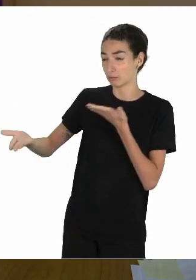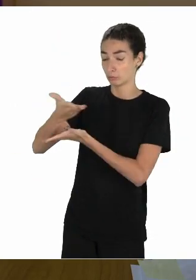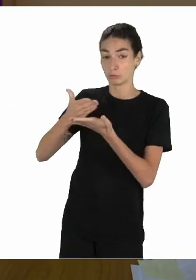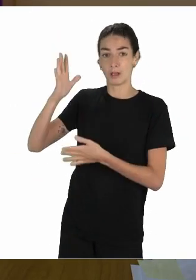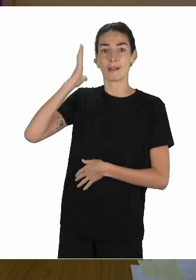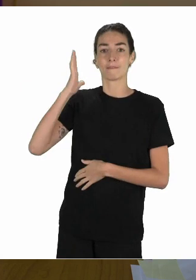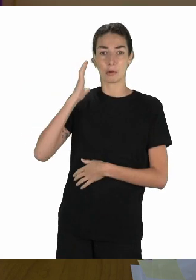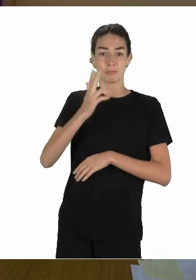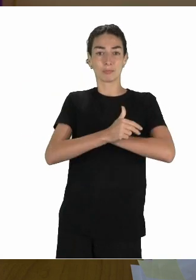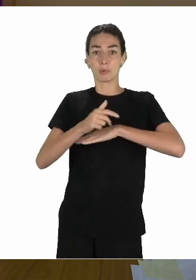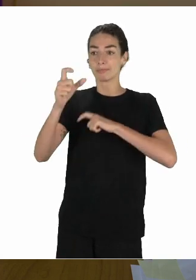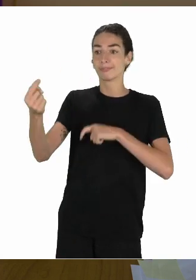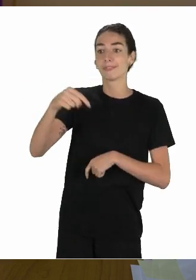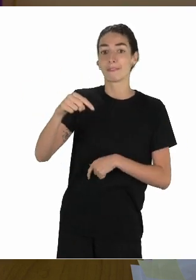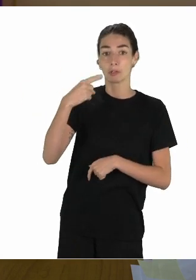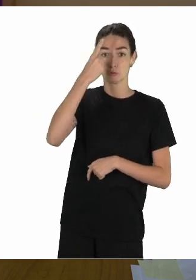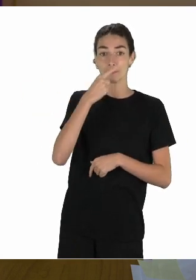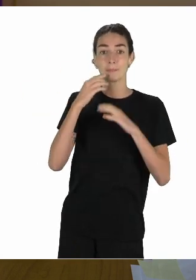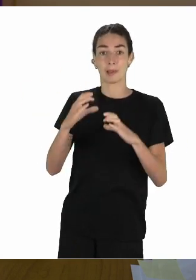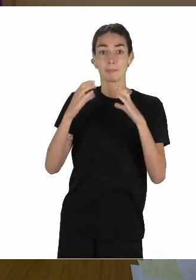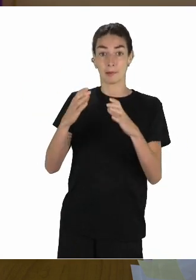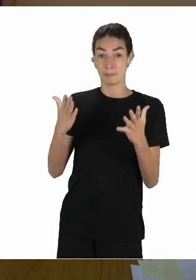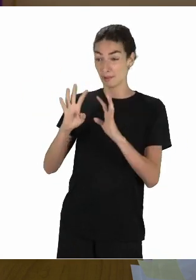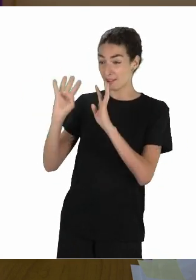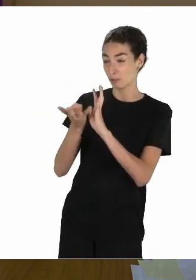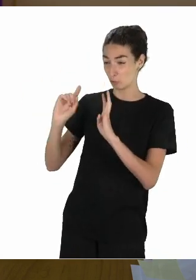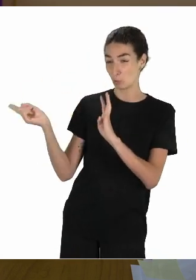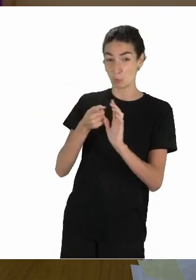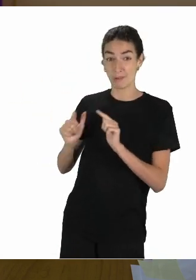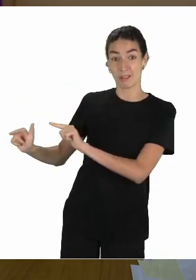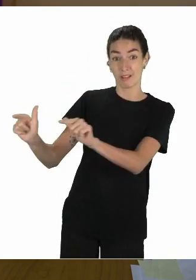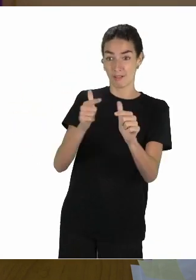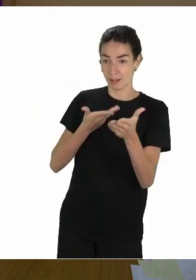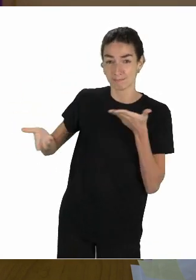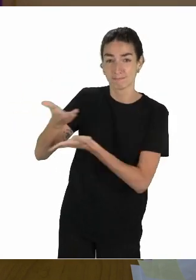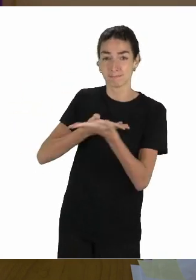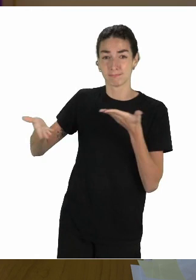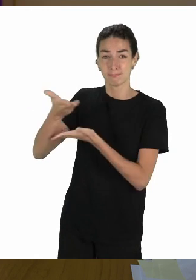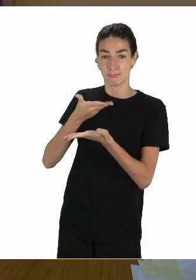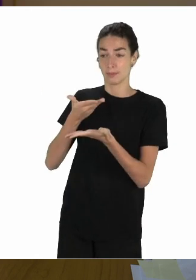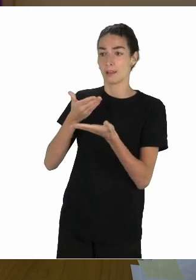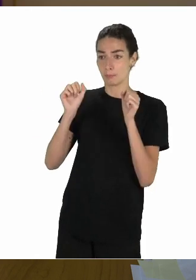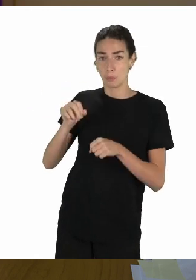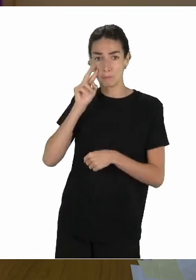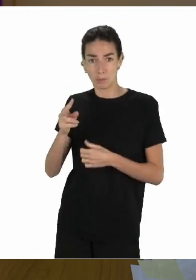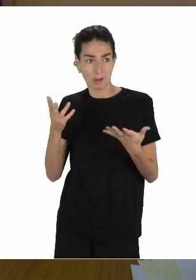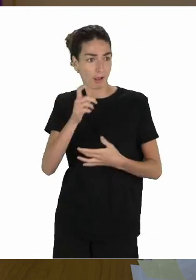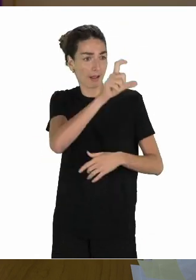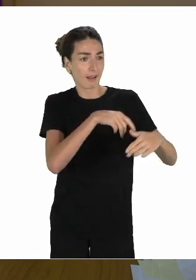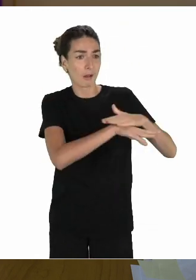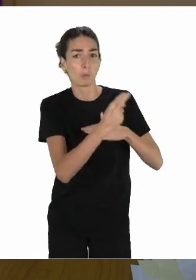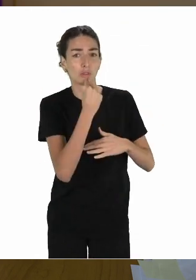mêmes qui passaient au bureau, les mêmes qui appelaient, alors que maintenant, on voit vraiment l'ensemble des salariés. On échange avec toutes, de ce qui va pas